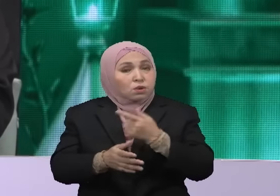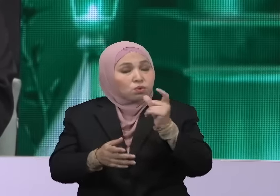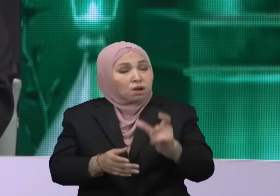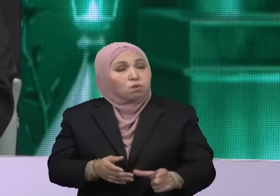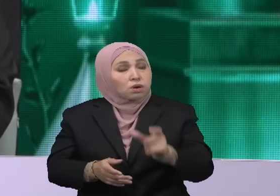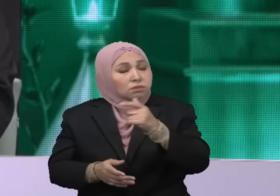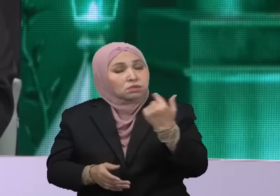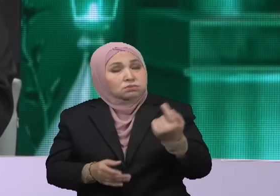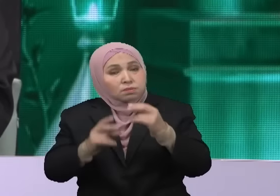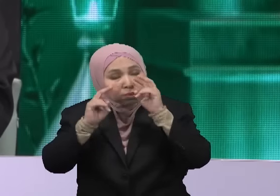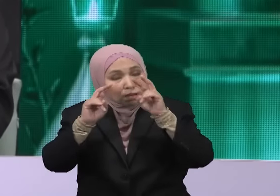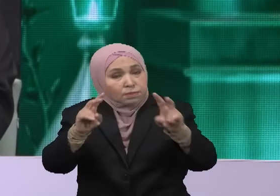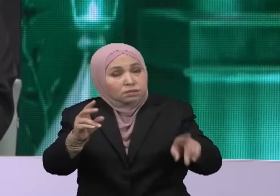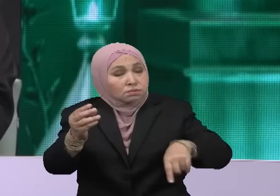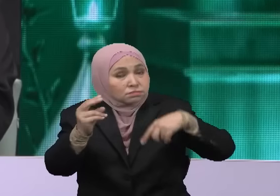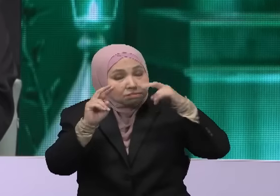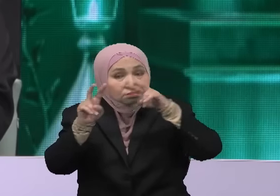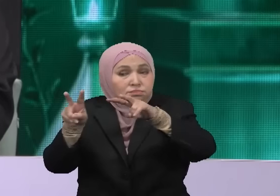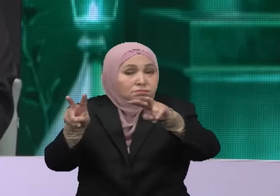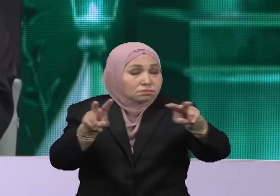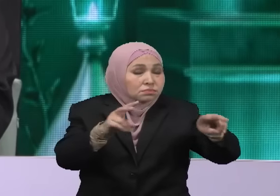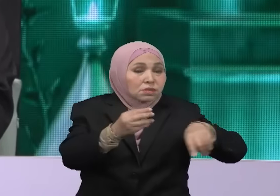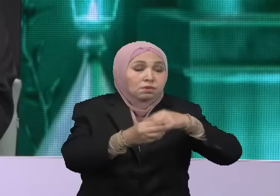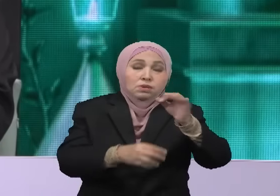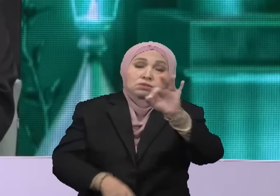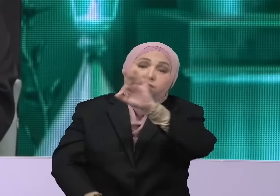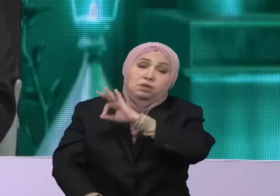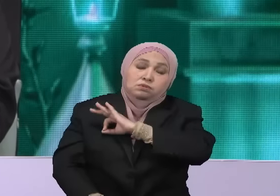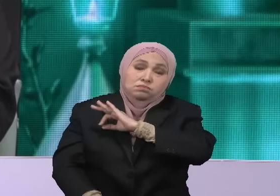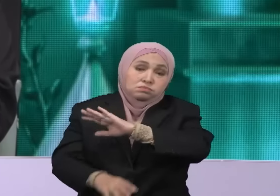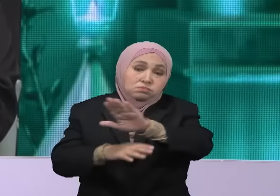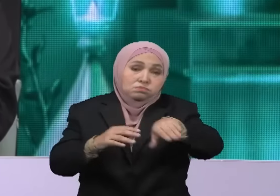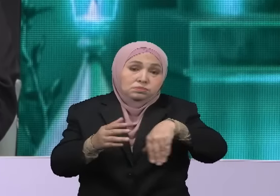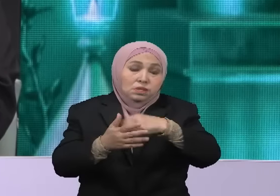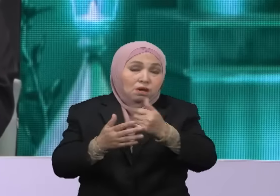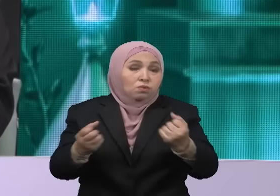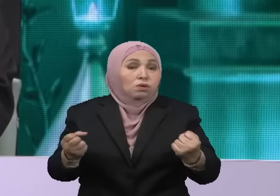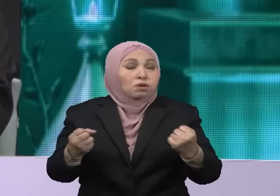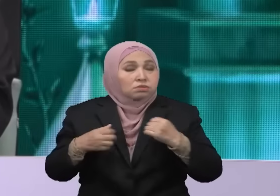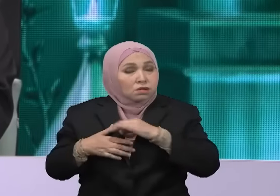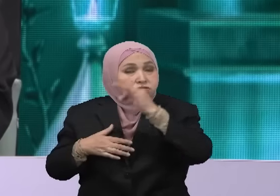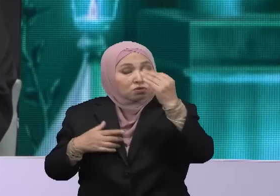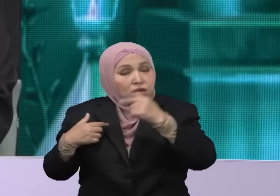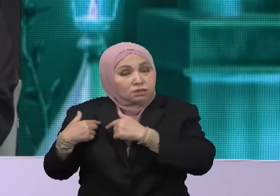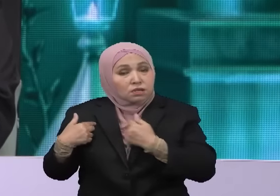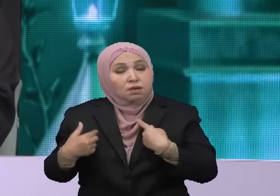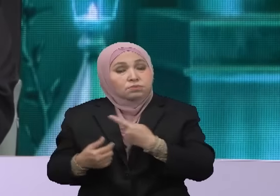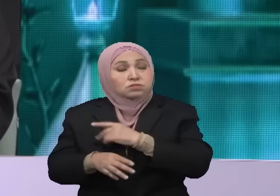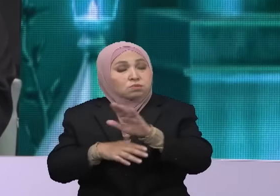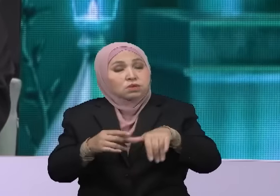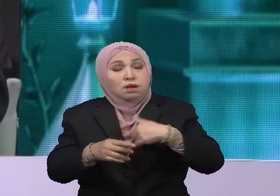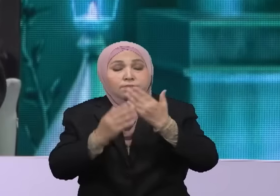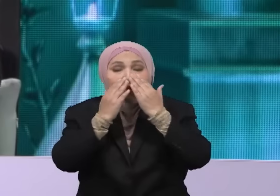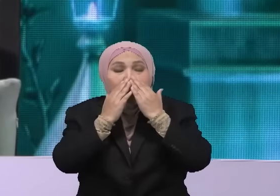sentiasa melihat kepada orang-orang di sekeliling kami dan memberi manfaat kepada mereka semua, ya Allah. Dan kuatkanlah jiwa dan hati-hati kami semua, ya Allah. Amin, ya